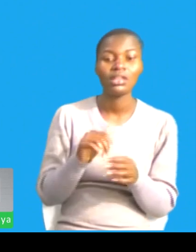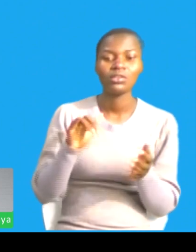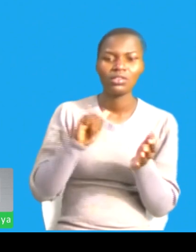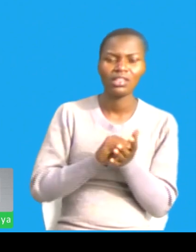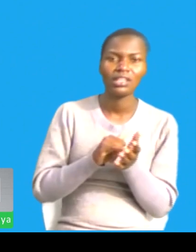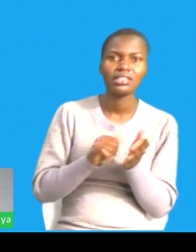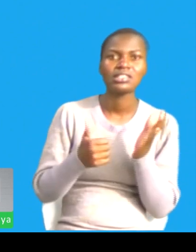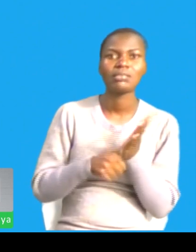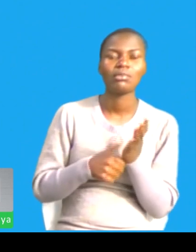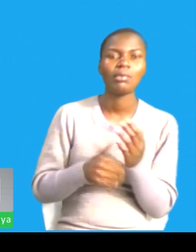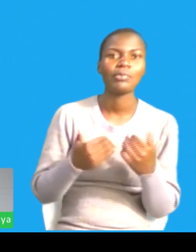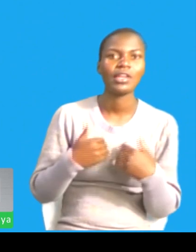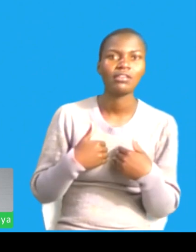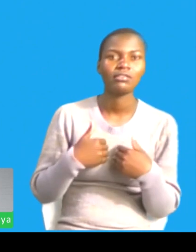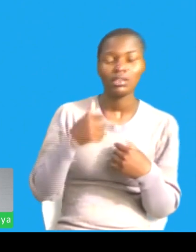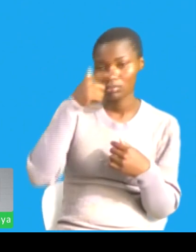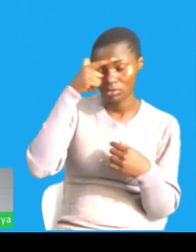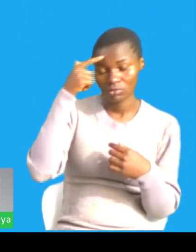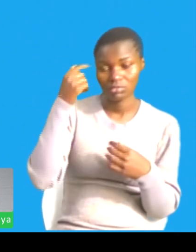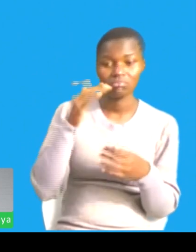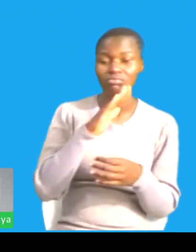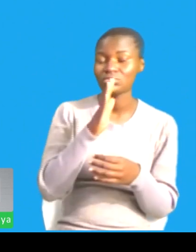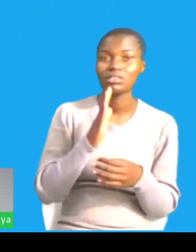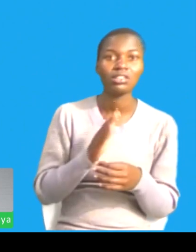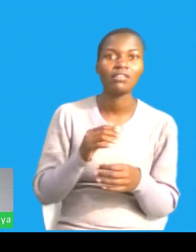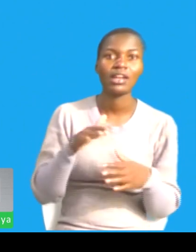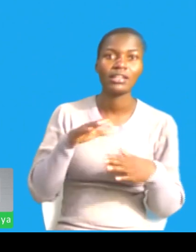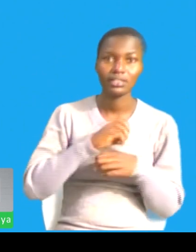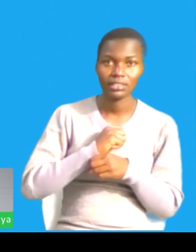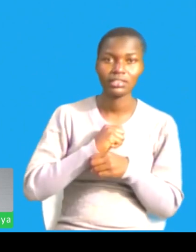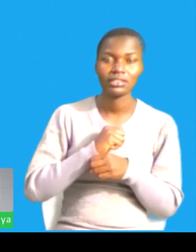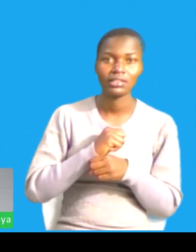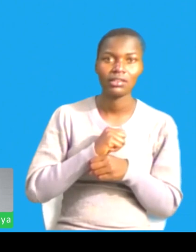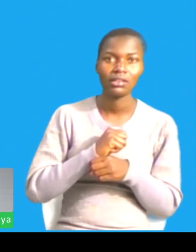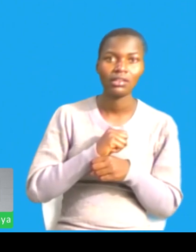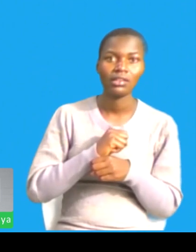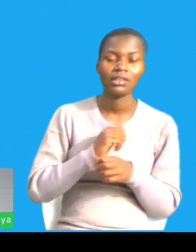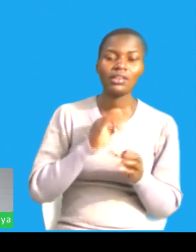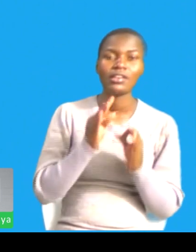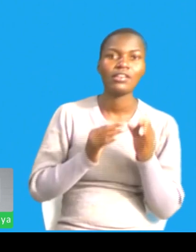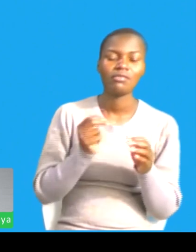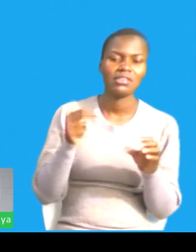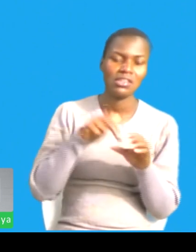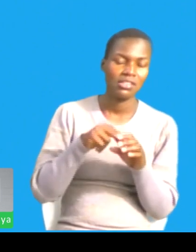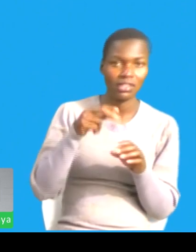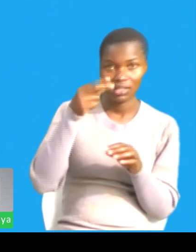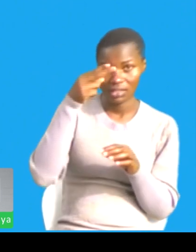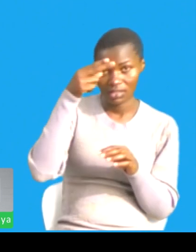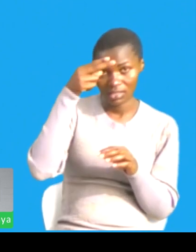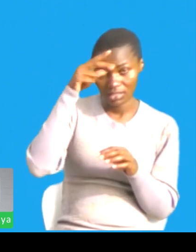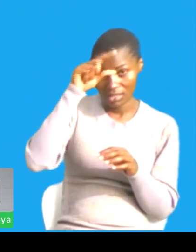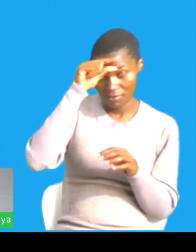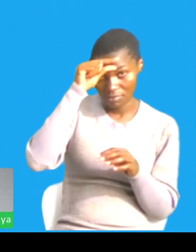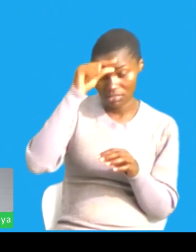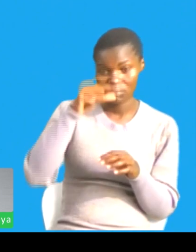we don't trust what we are saying kwa campaign, tunasema chochote. Lakini tukishaingia pale ndani tunageuka tunaanza kusema hapana, sasa hii